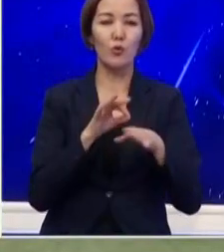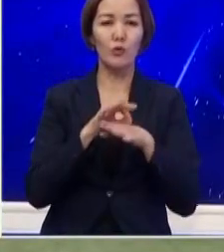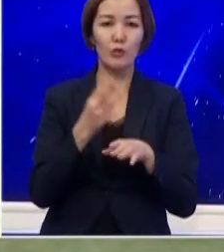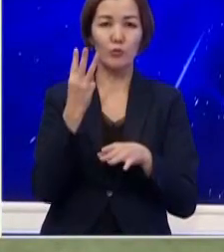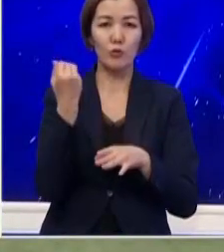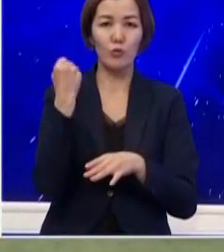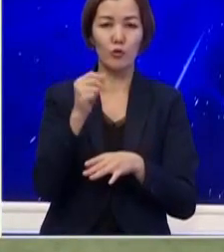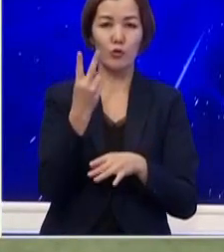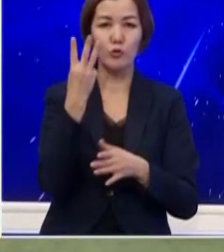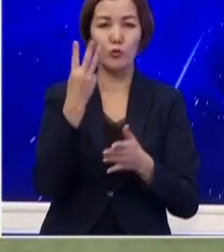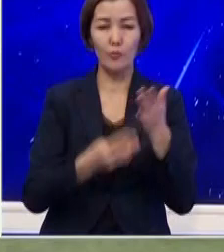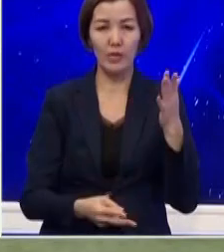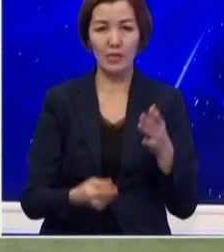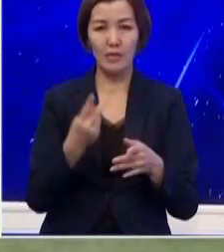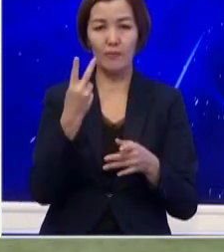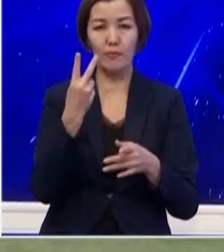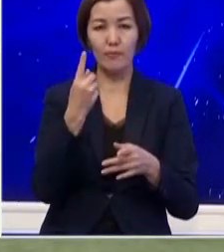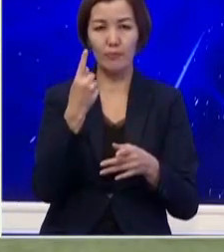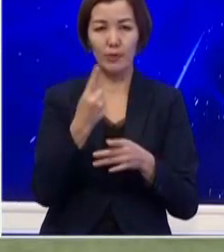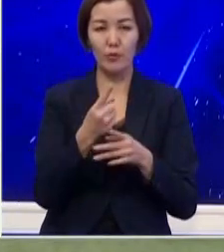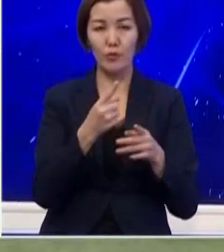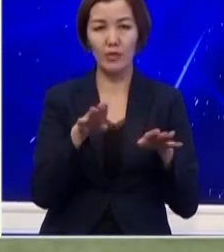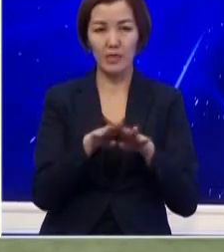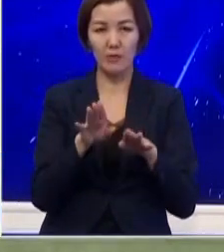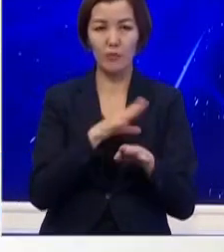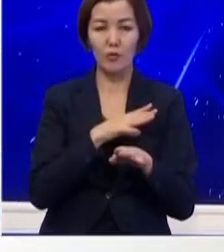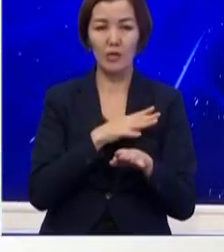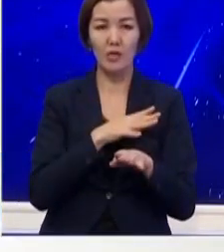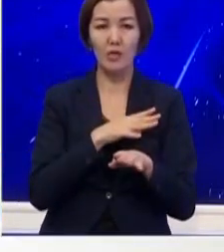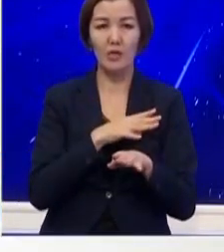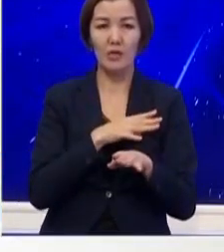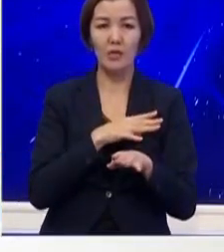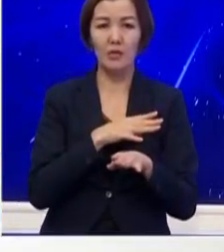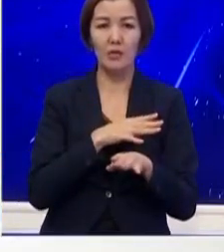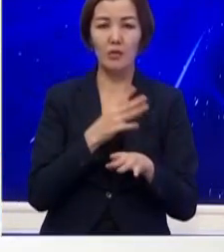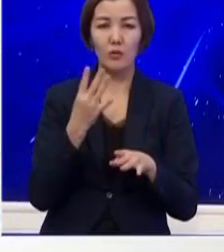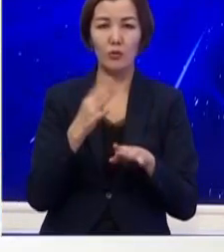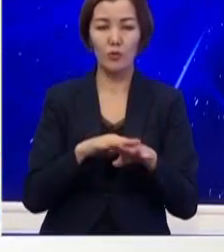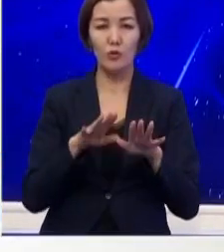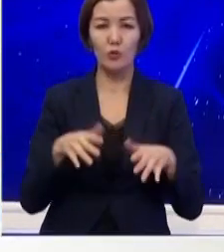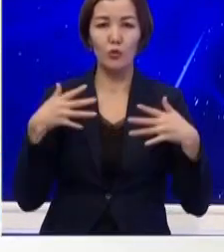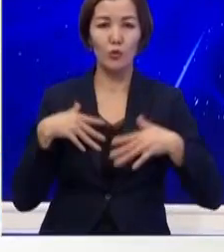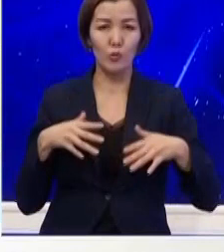үшеуін өтіп, үшеуін ұтылып, біреуін ешеуін ойнадық. Жақсы соперниктер Торпедо Кутаиси 4-ші орынды